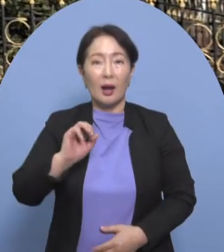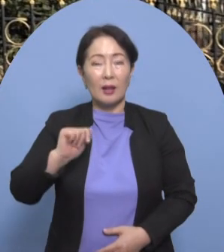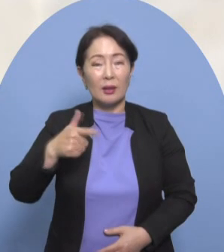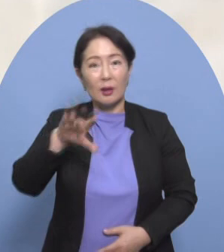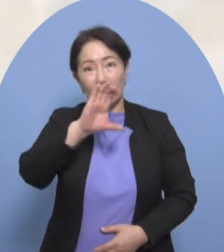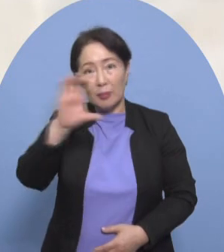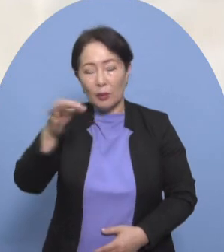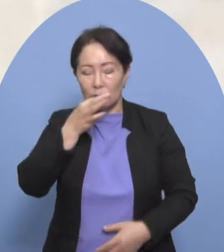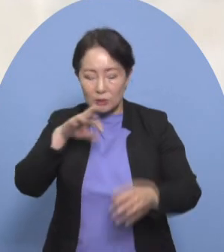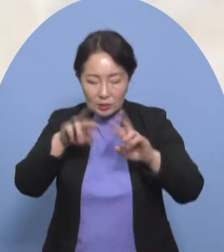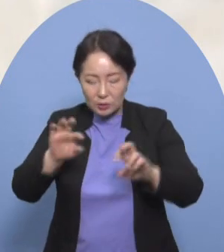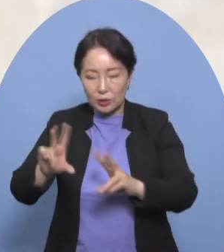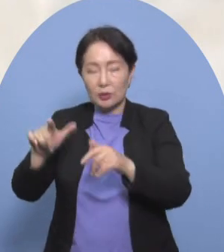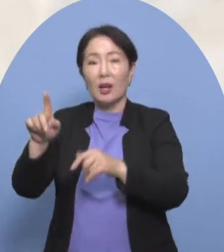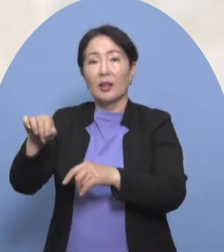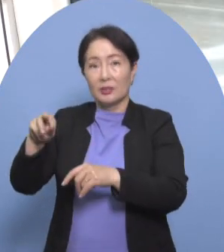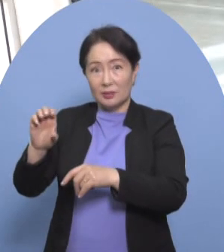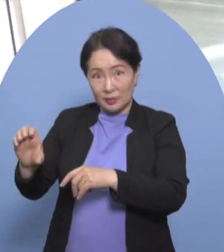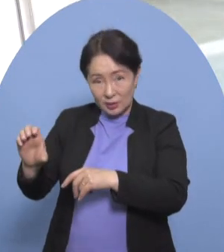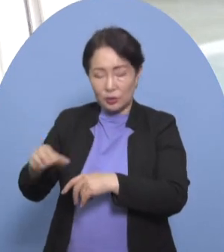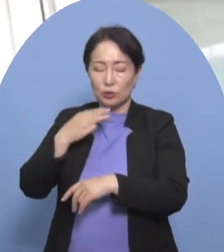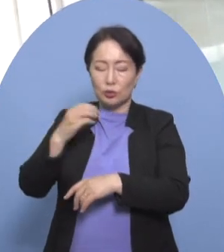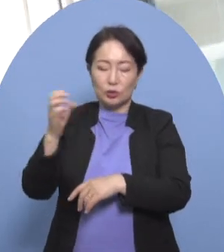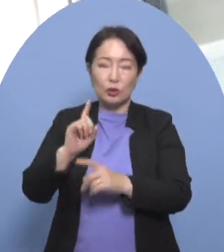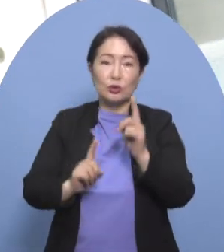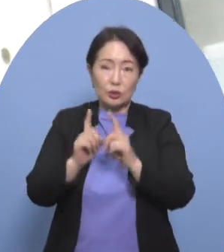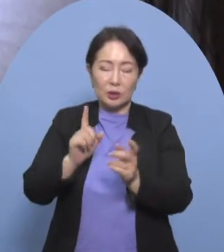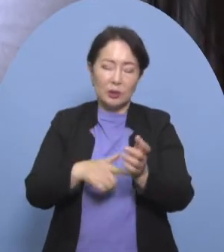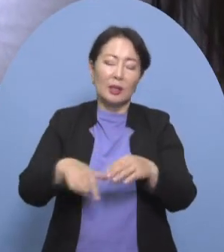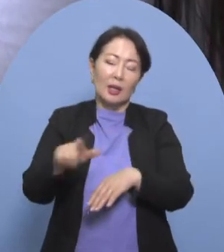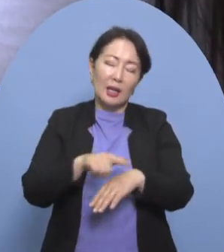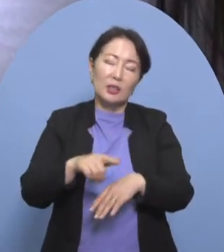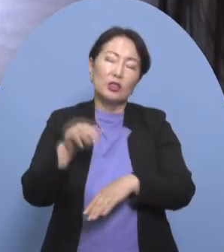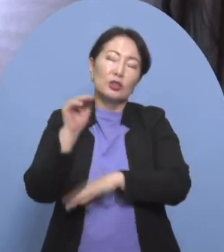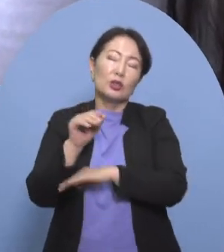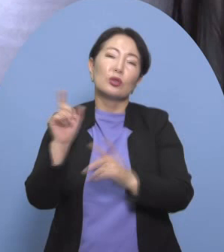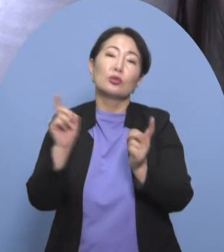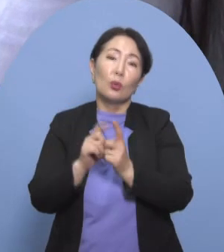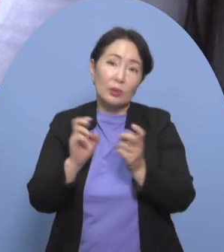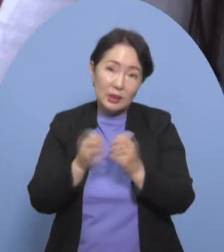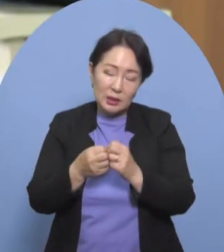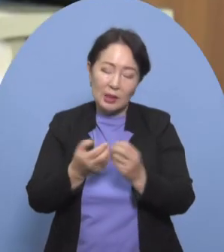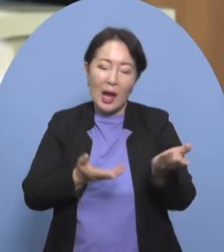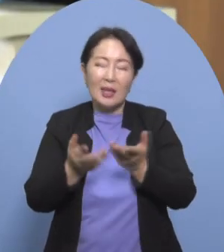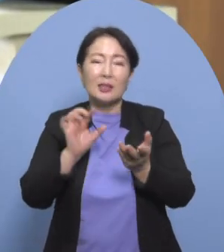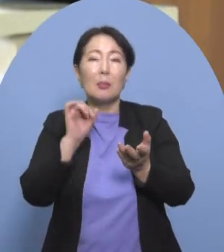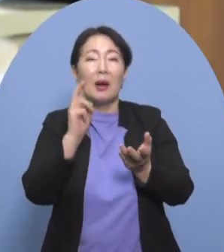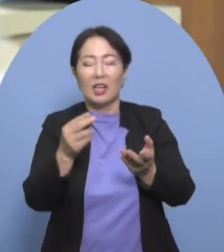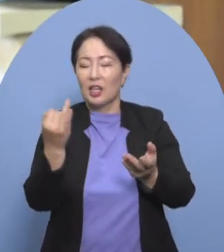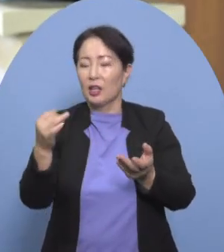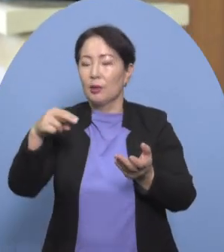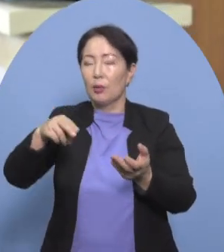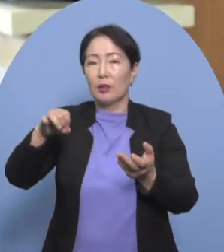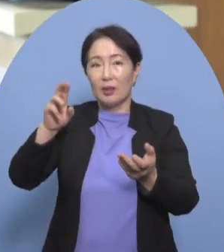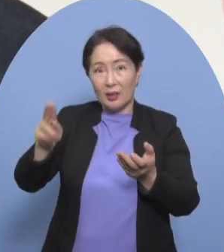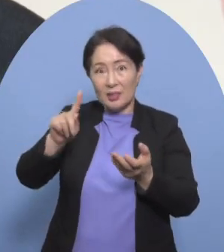Авилттай тэмцэх газрын урдчлан сэргийлэх соёлын эрүүл хэлтсээс шудраг өрсөлдөөн хэрэгжих шийдлүүд газрын төлөөлөлтөд уулзалт хийж арилжааны банкуд ипотекийн зээл